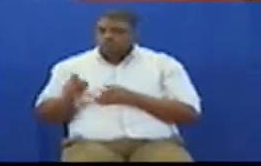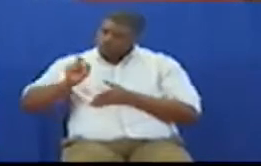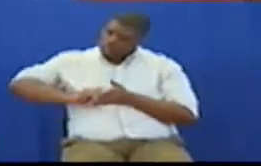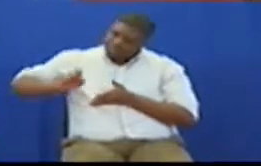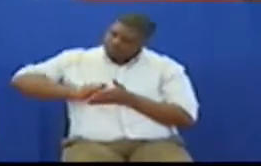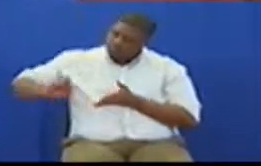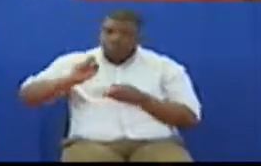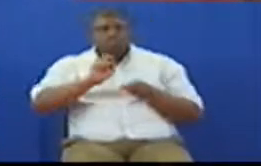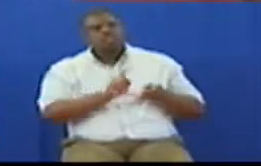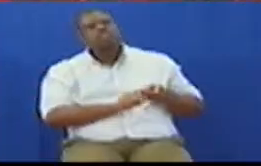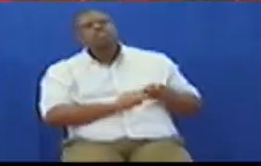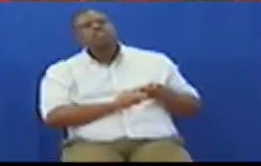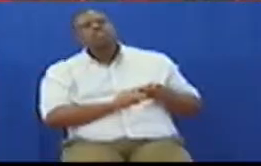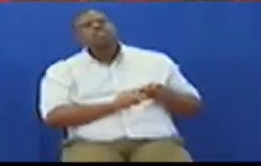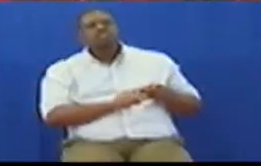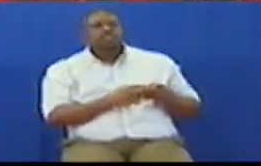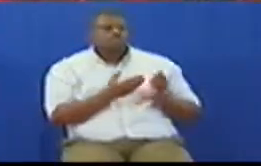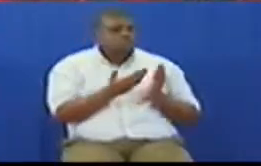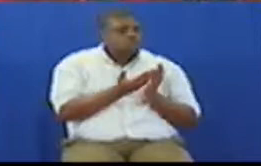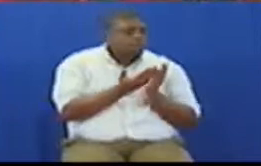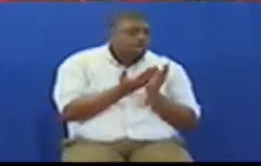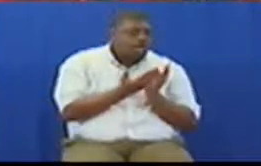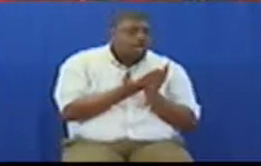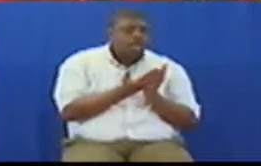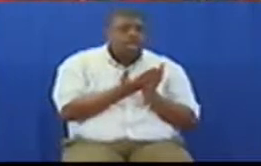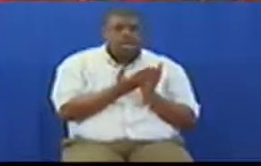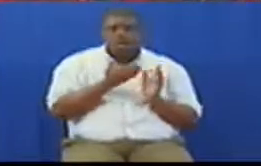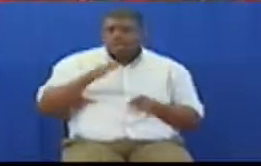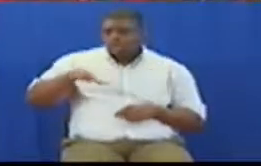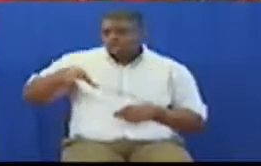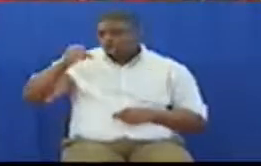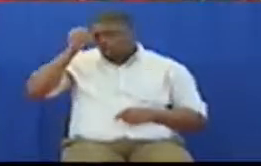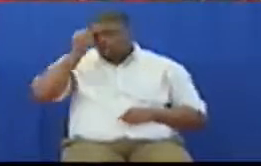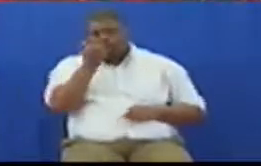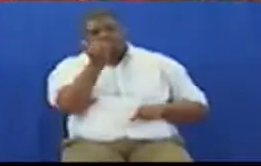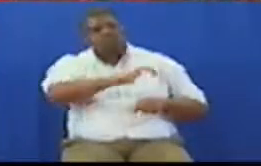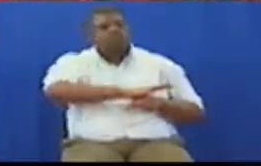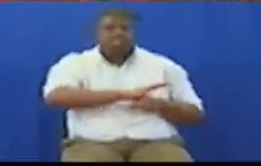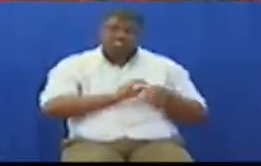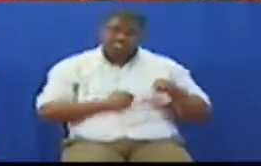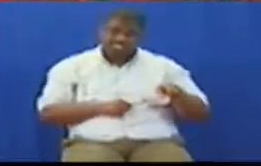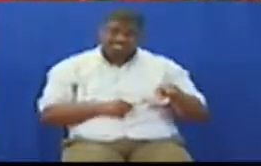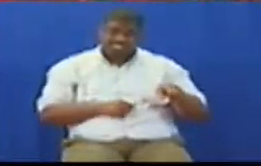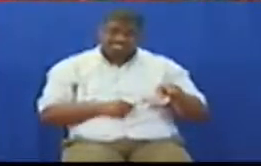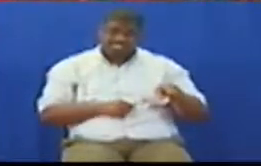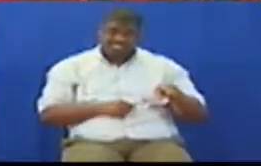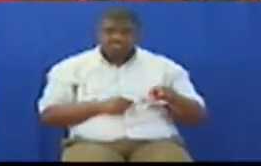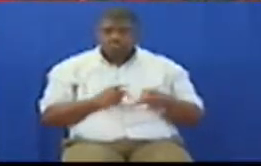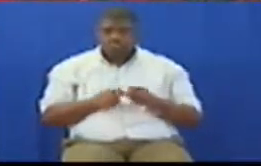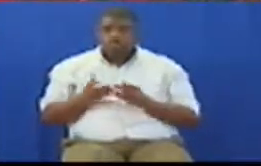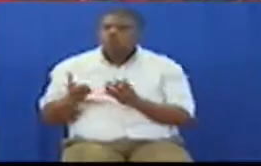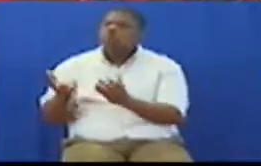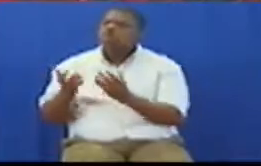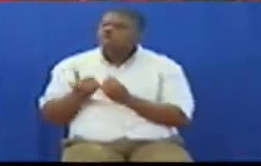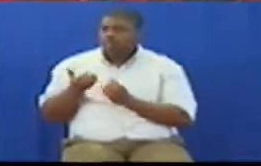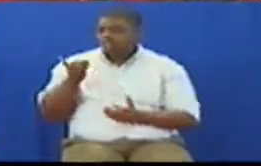wanafunzi tuseme wanaosoma masuala ya ufundi tuseme hawa technicians, ni kwa kiasi gani wale wenye uhitaji kwa